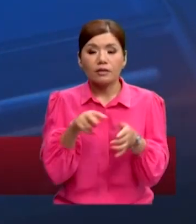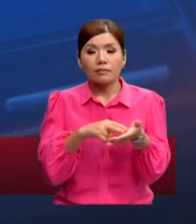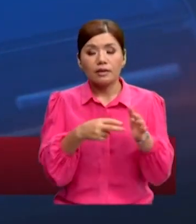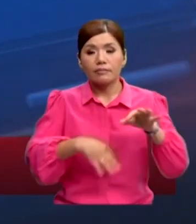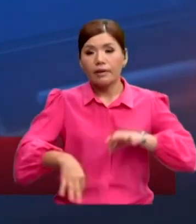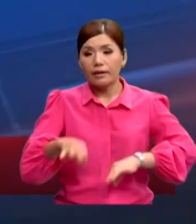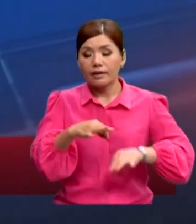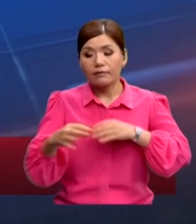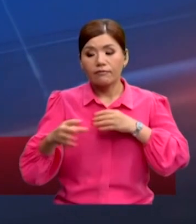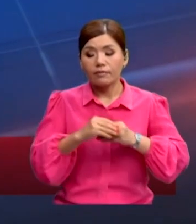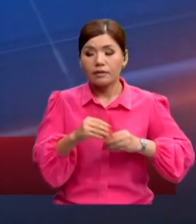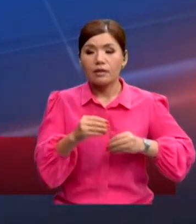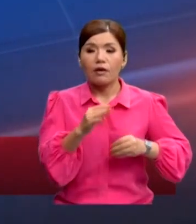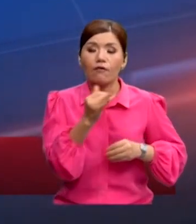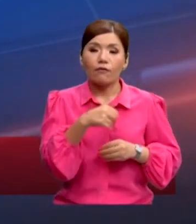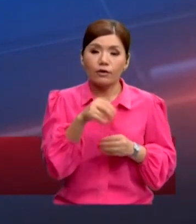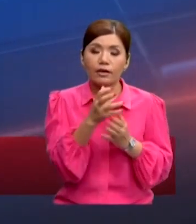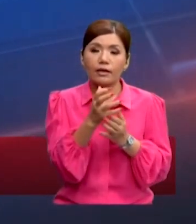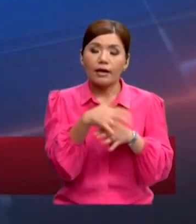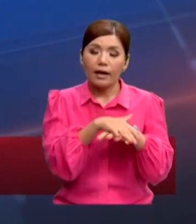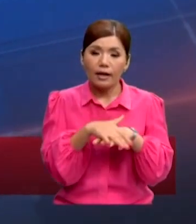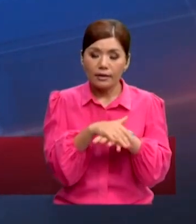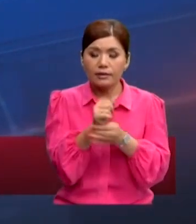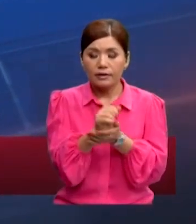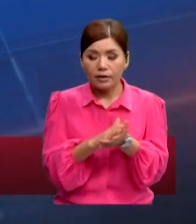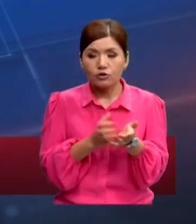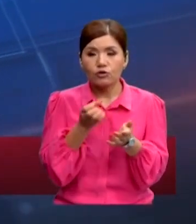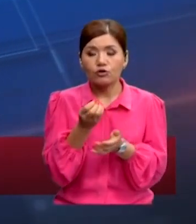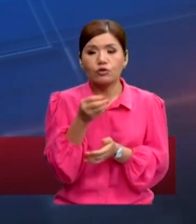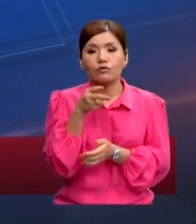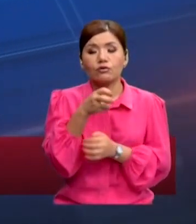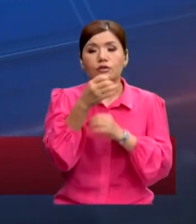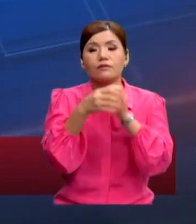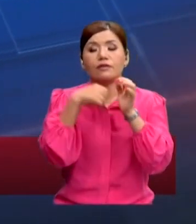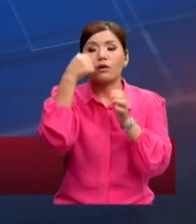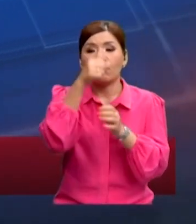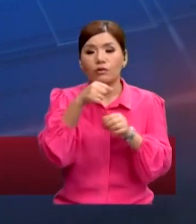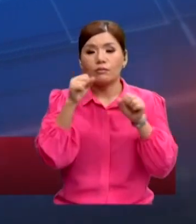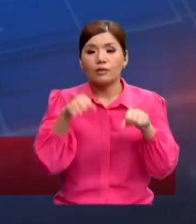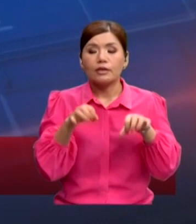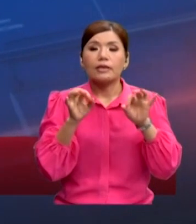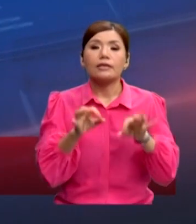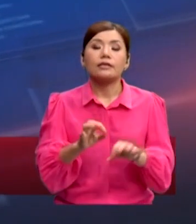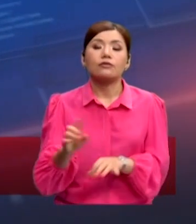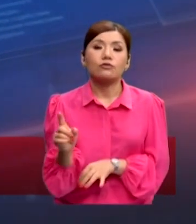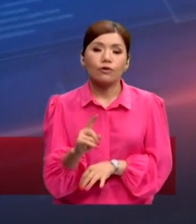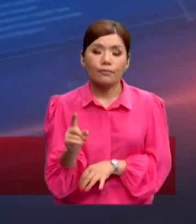нас совместно с фондом «Халык» продолжаются еще с 2019 года. И можно сказать о том,